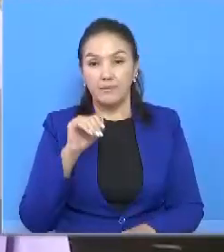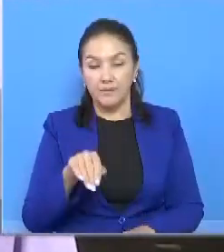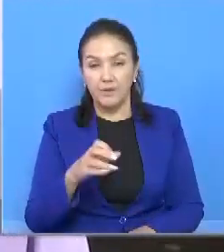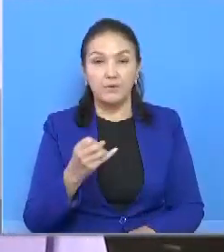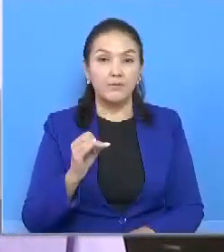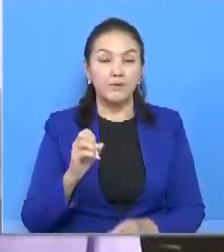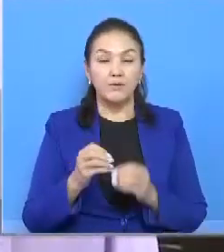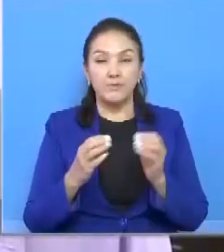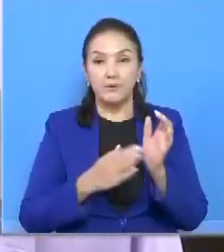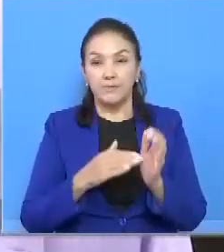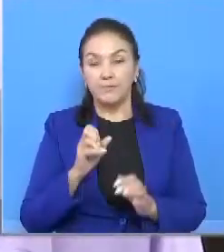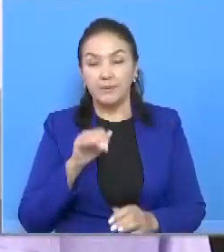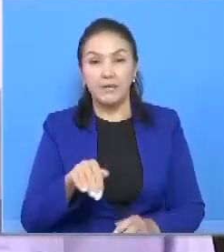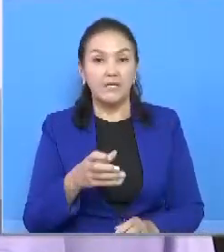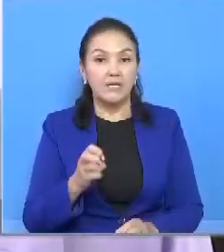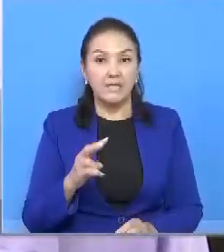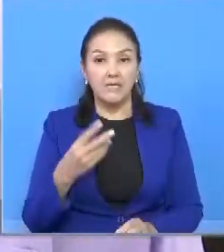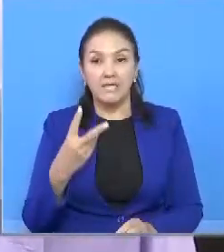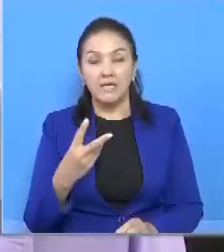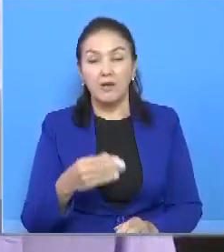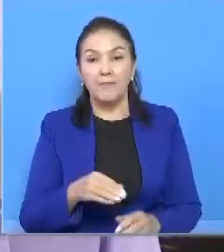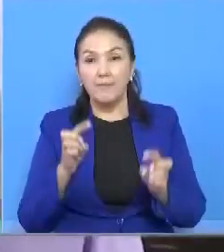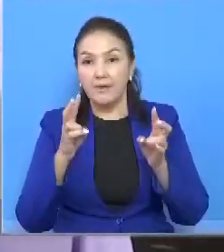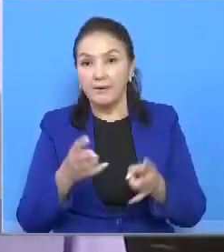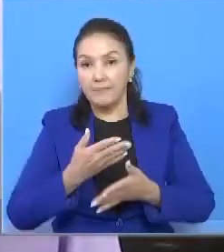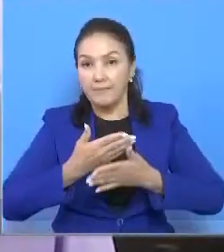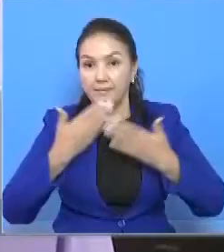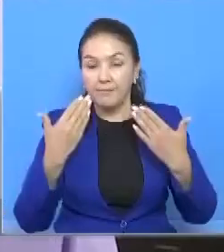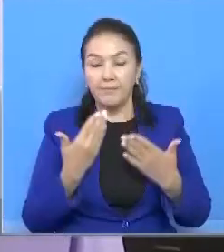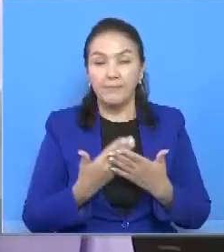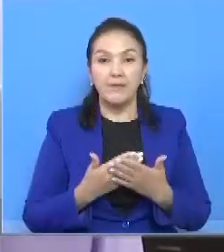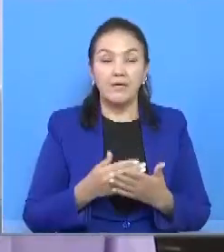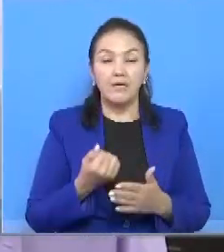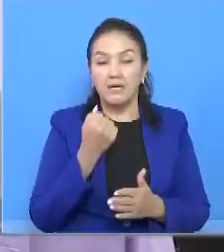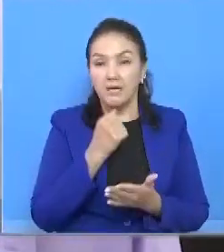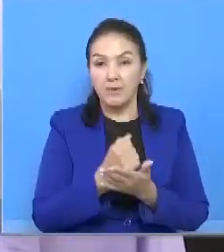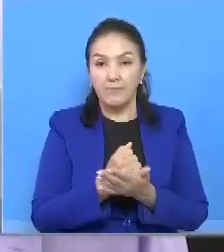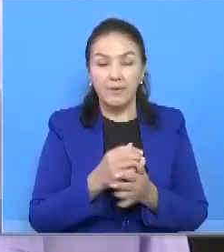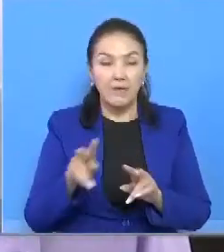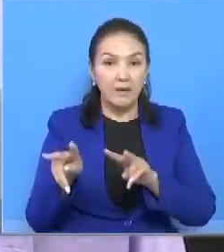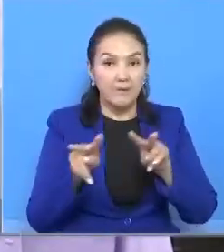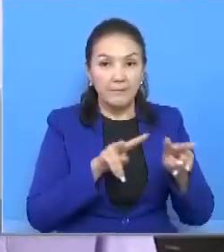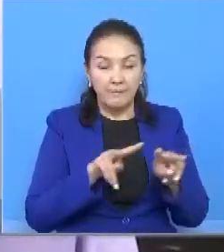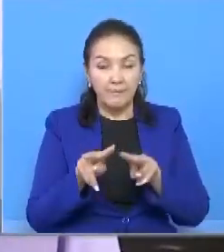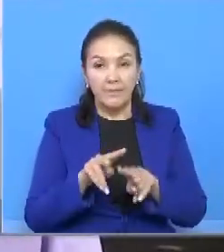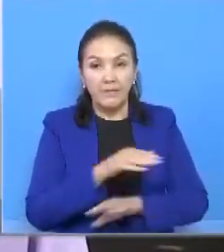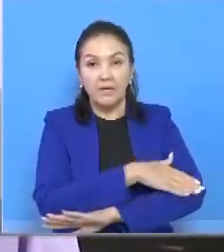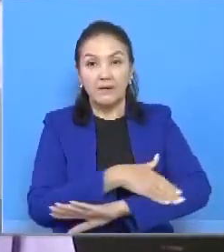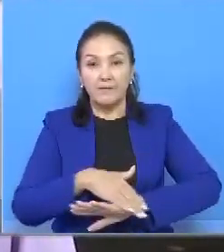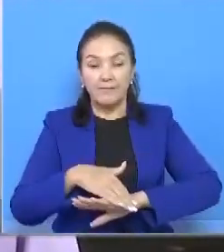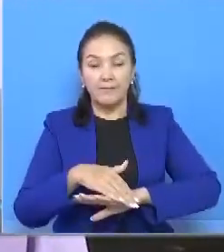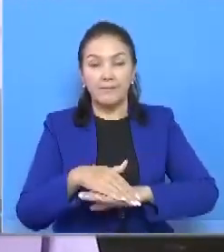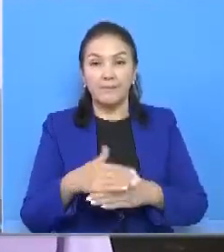өнделгені 19 мың гектар. Бүгінгі күнде егін дақылдарына қауіп төніп тұрған жоқ. Мониторинг бекітілген аумақтар тұрақты бақылауда. Шекаралы